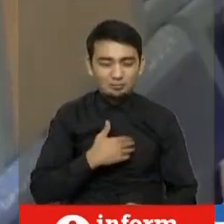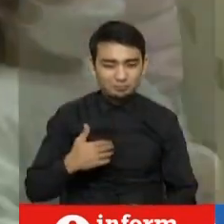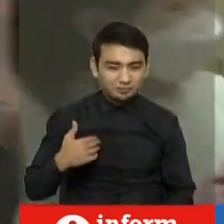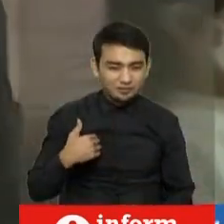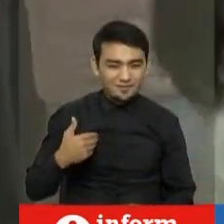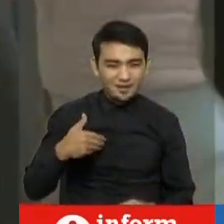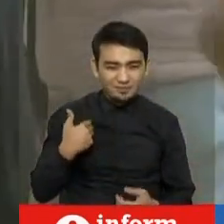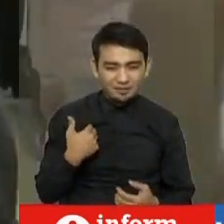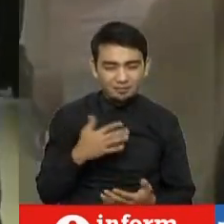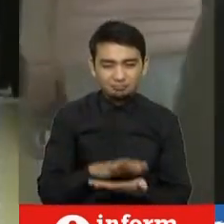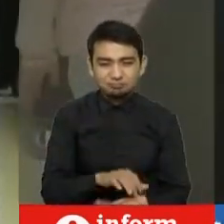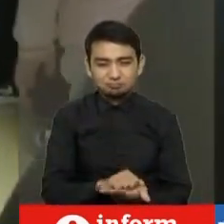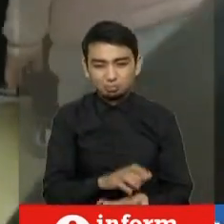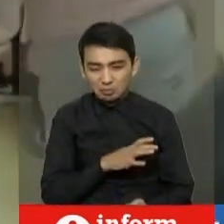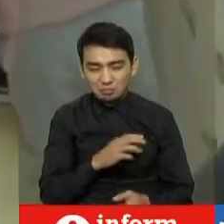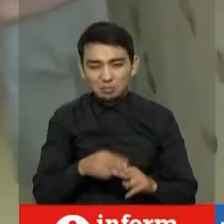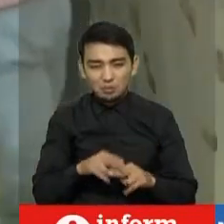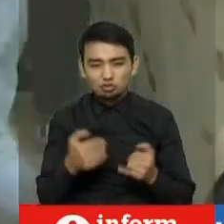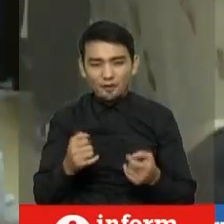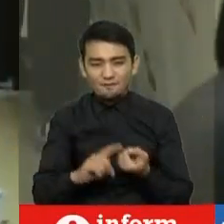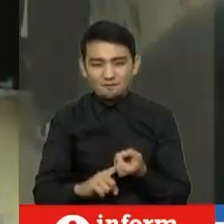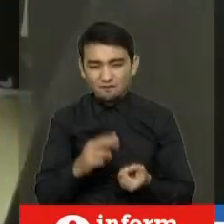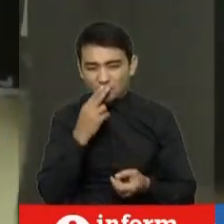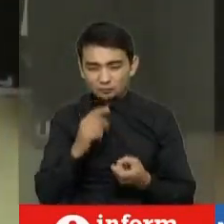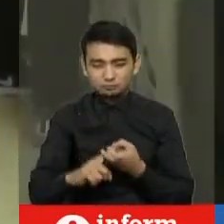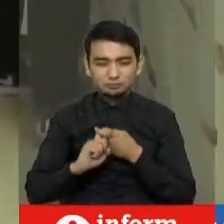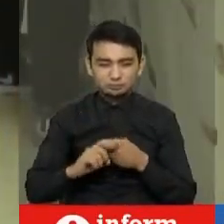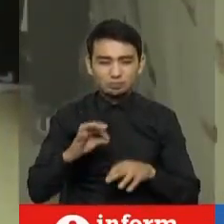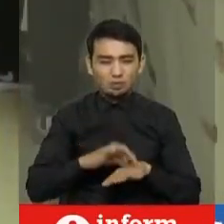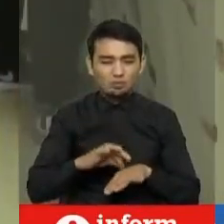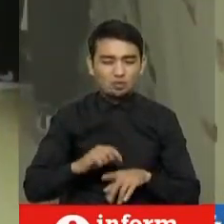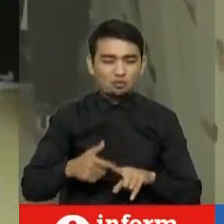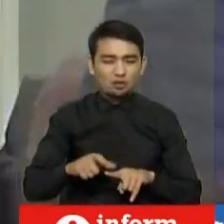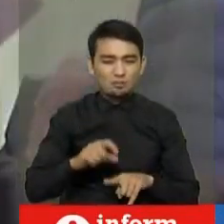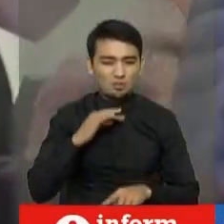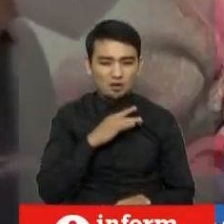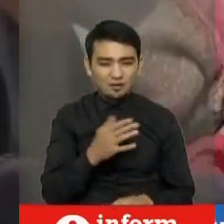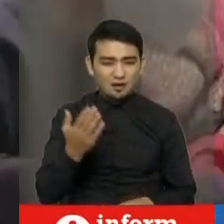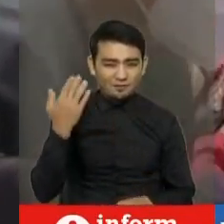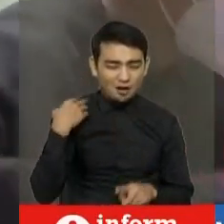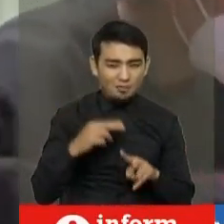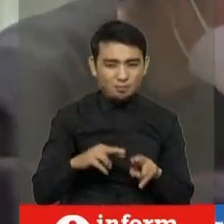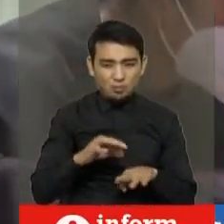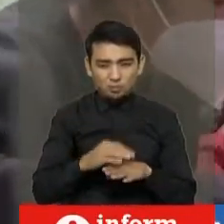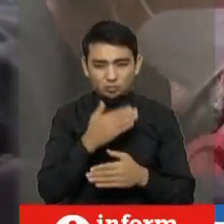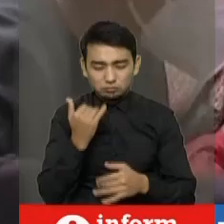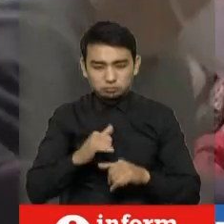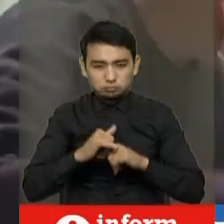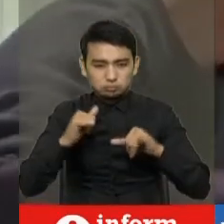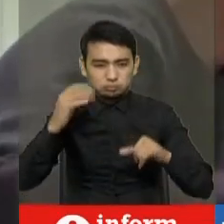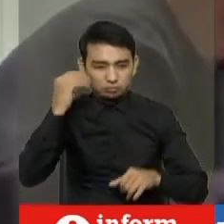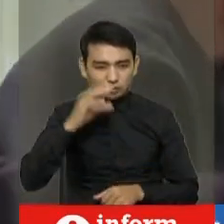жүйесі зақымдалады. Сондықтан қазір вирус жұқтырып сырқаттанғандар көп екен. Қытайда аурудың бұрын-соңды болмаған өсу байқалады.